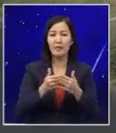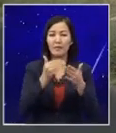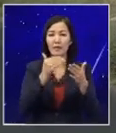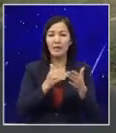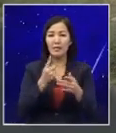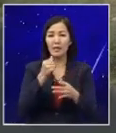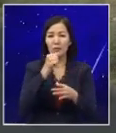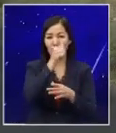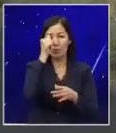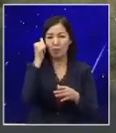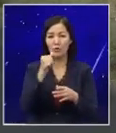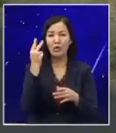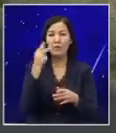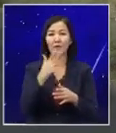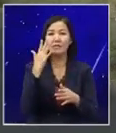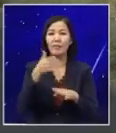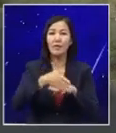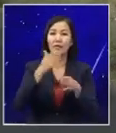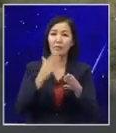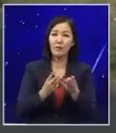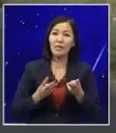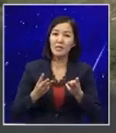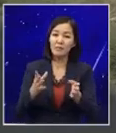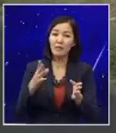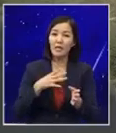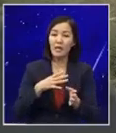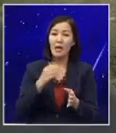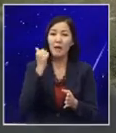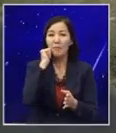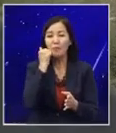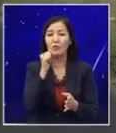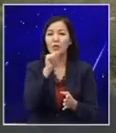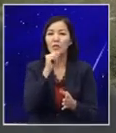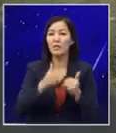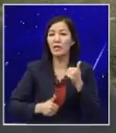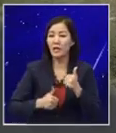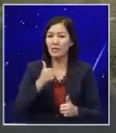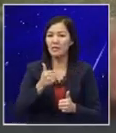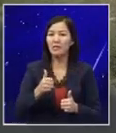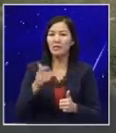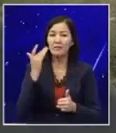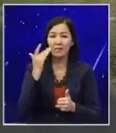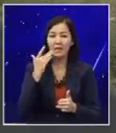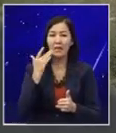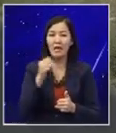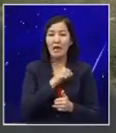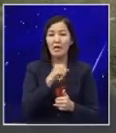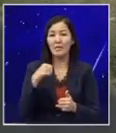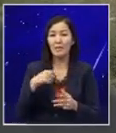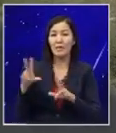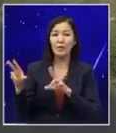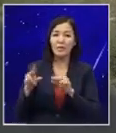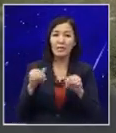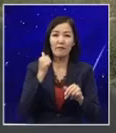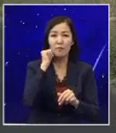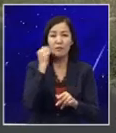за одну ночь испекла нам 25 буханок хлеба. Бабушка и дедушка всегда гордились ею. Сейчас она сама счастливая бабушка